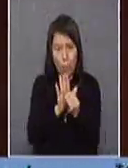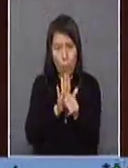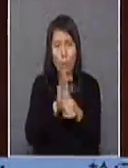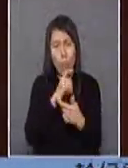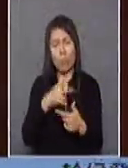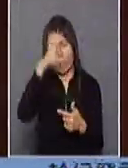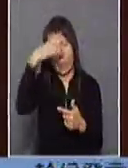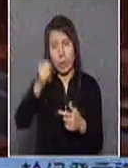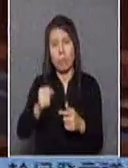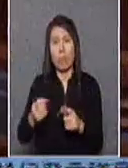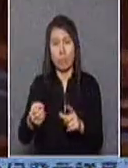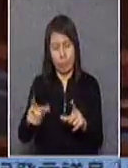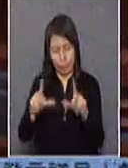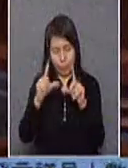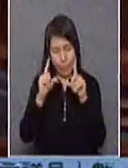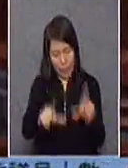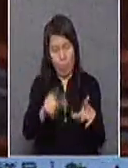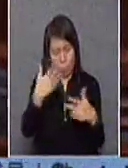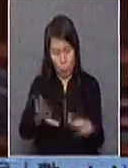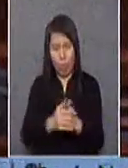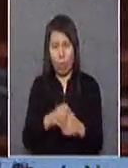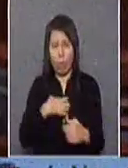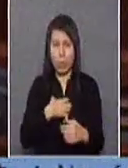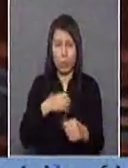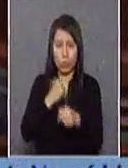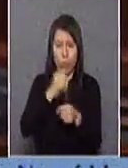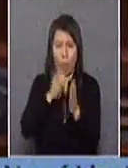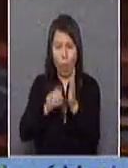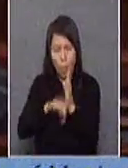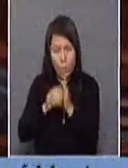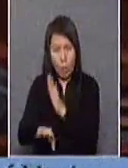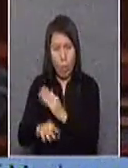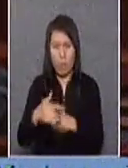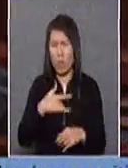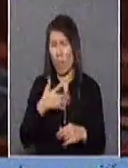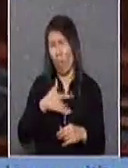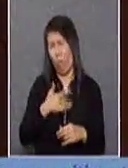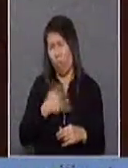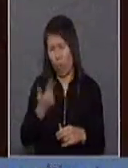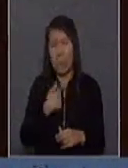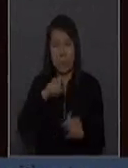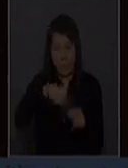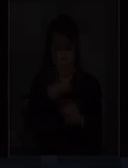你政府的措施了。如果你認為這些措施是不足或者無效的話，請你在其他的途徑去跟進。